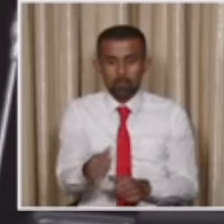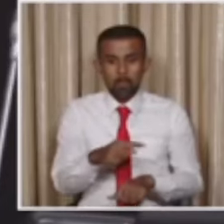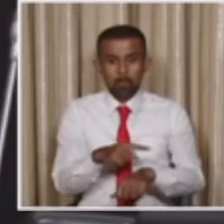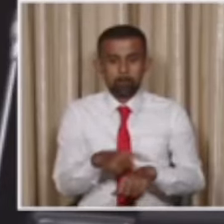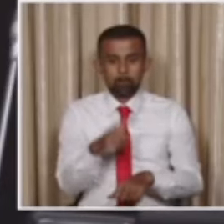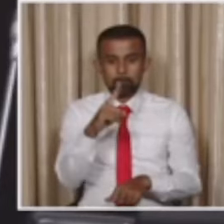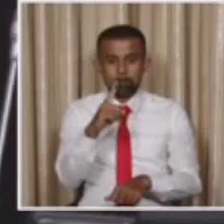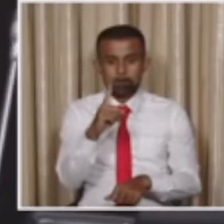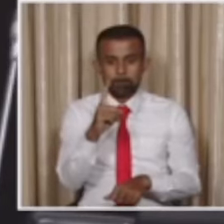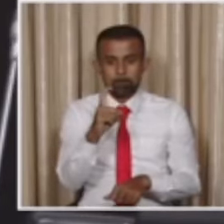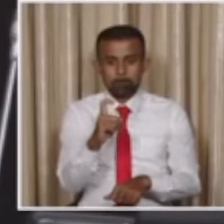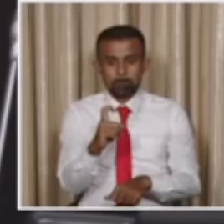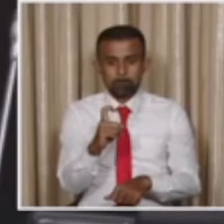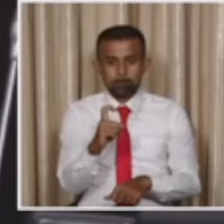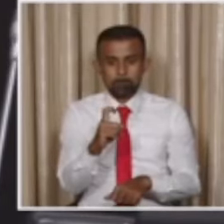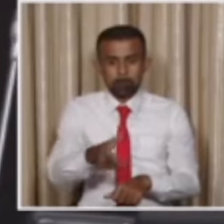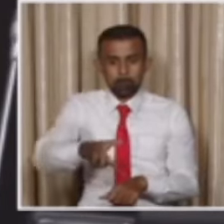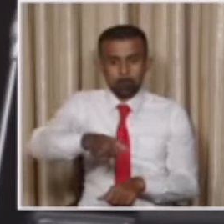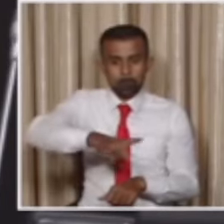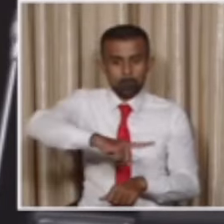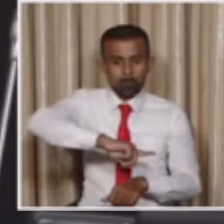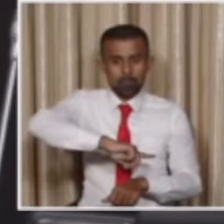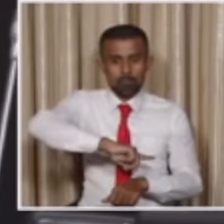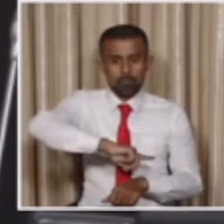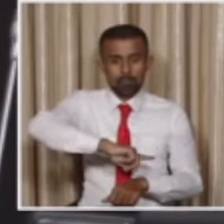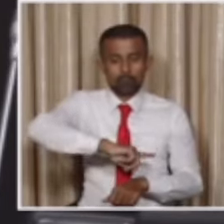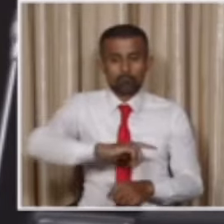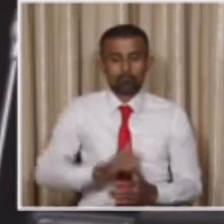පැය භාගයක් කරකවල තියෙන හැමදාම.